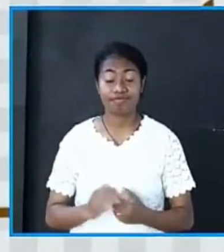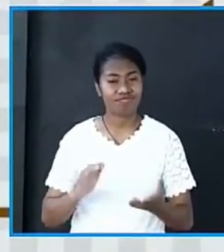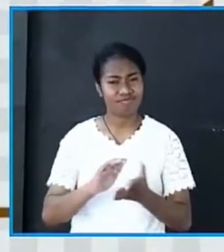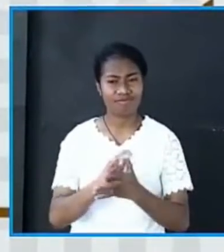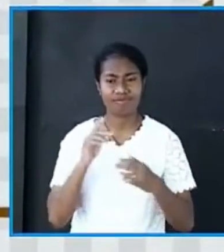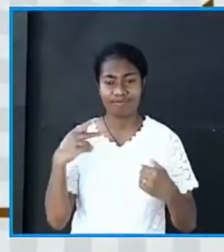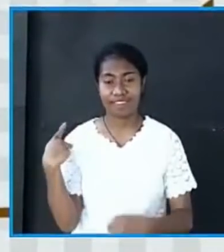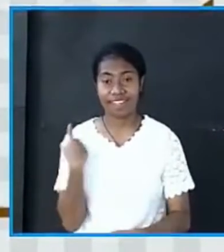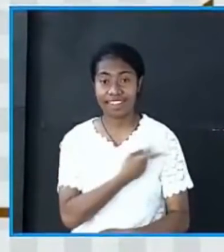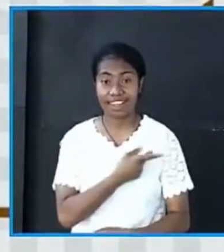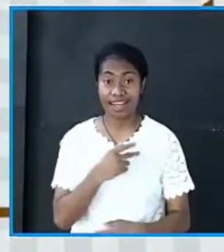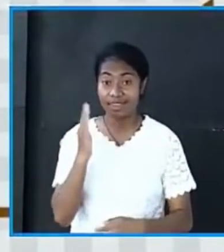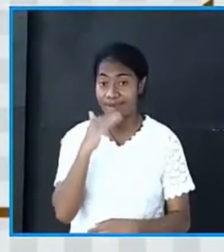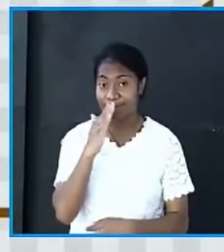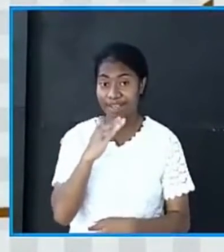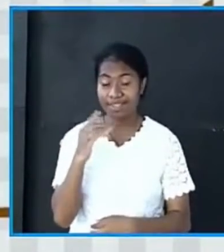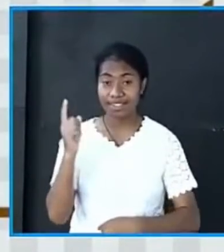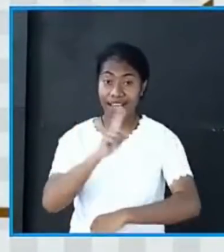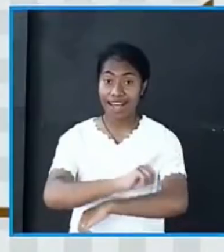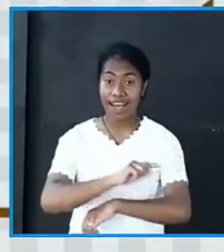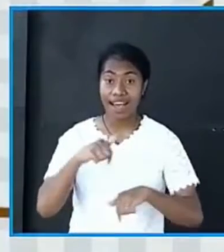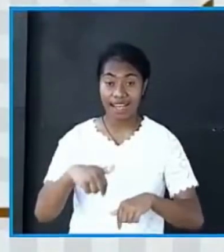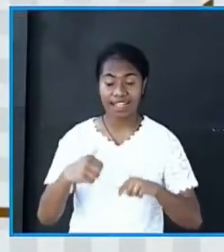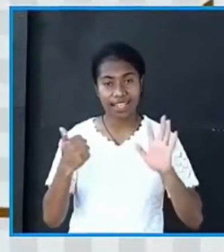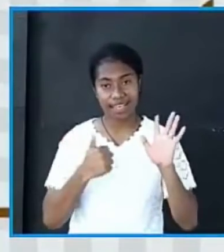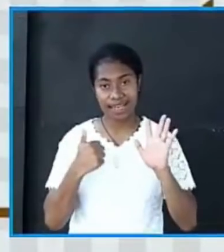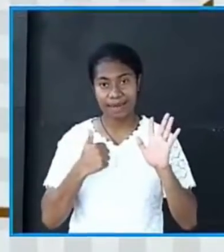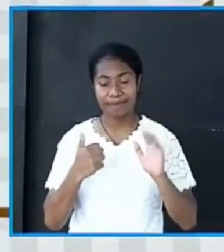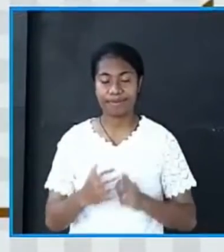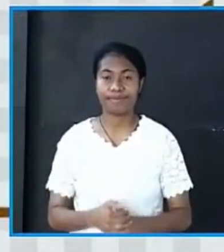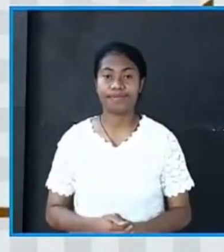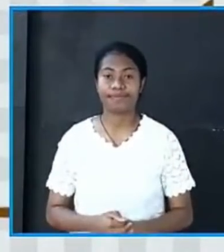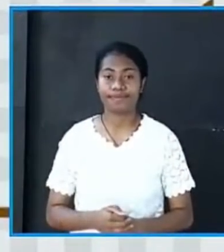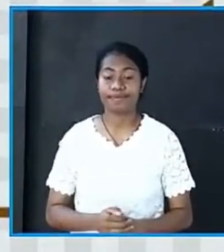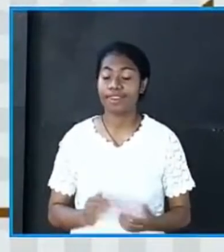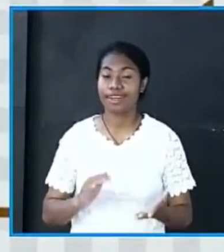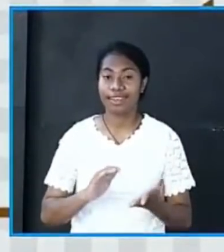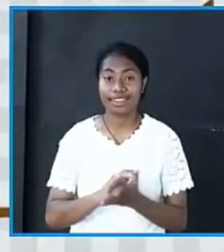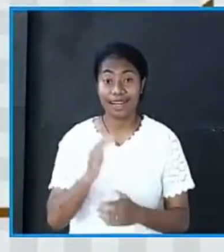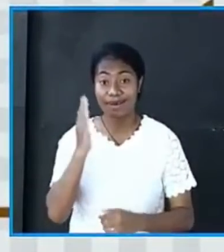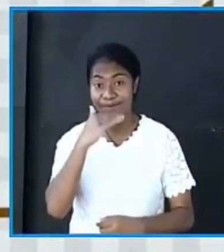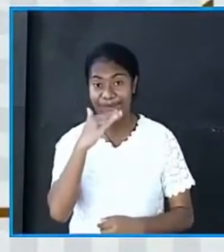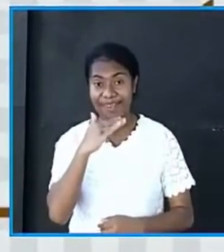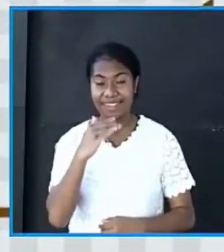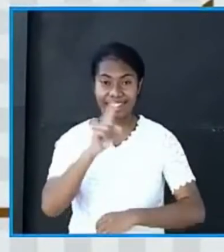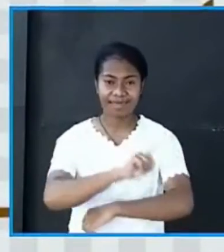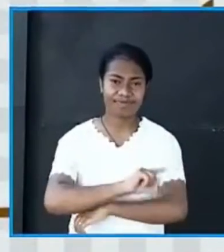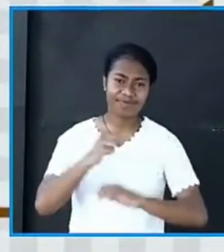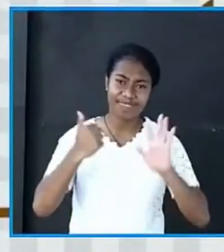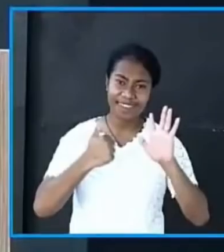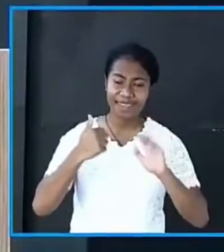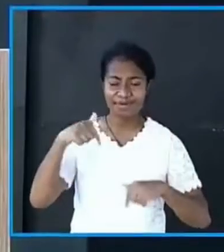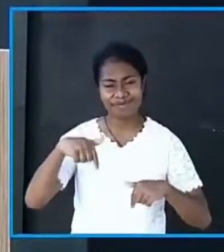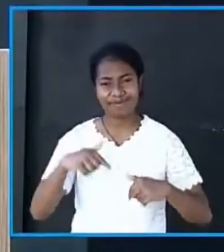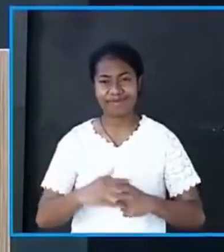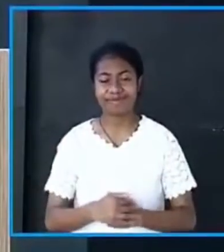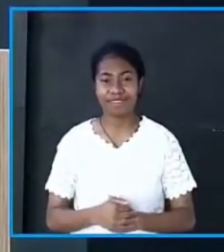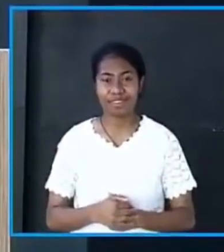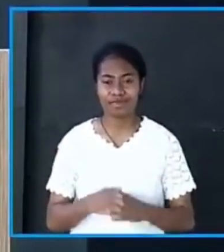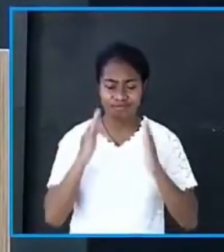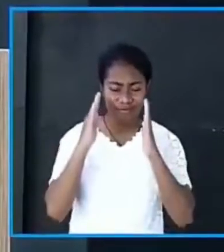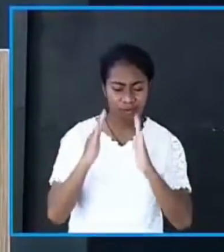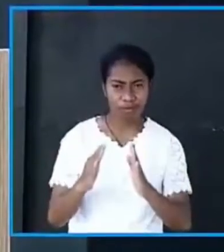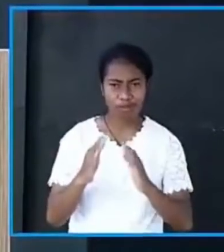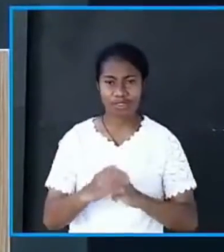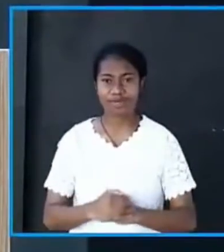pada pembahasan mah hari yang keenam dan di dalam pembahasan hari yang keenam ini secara khusus